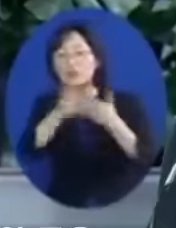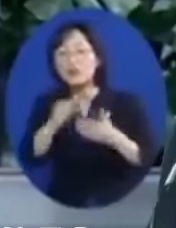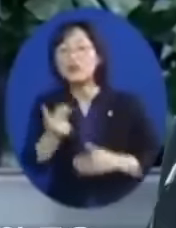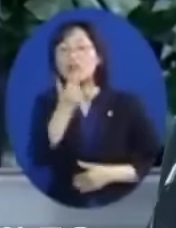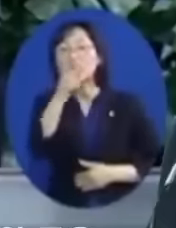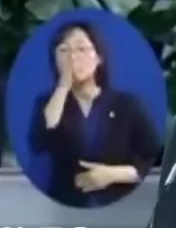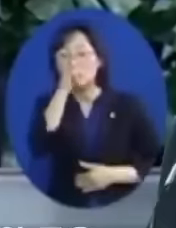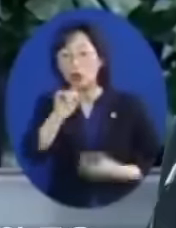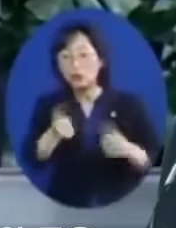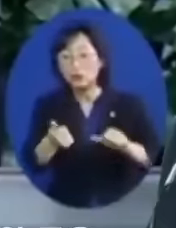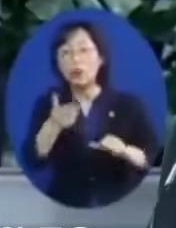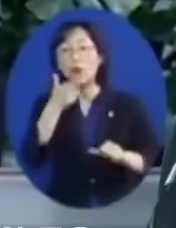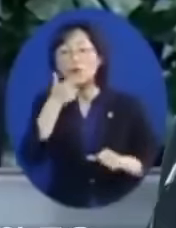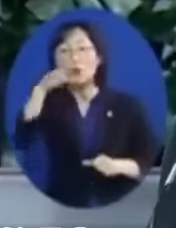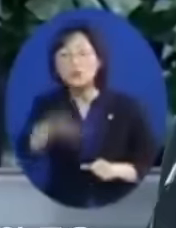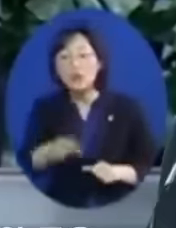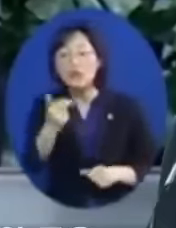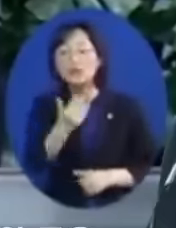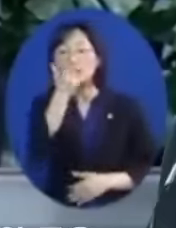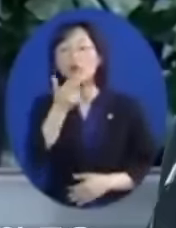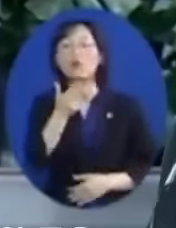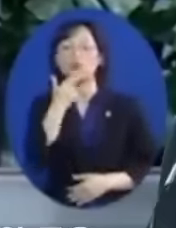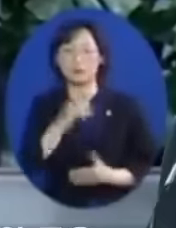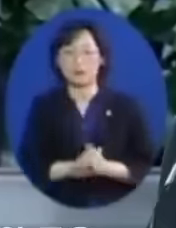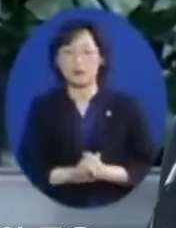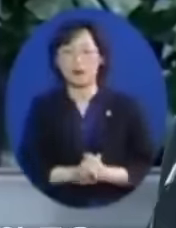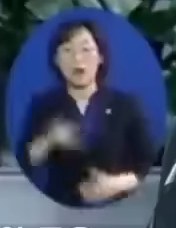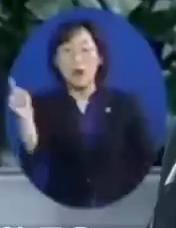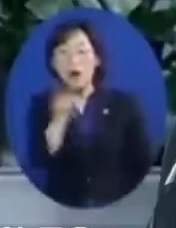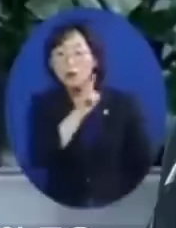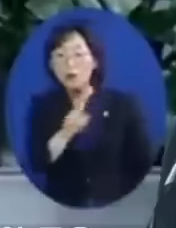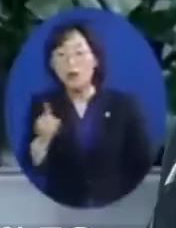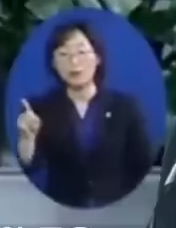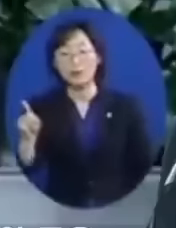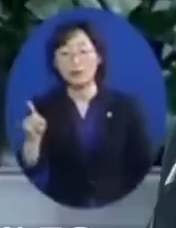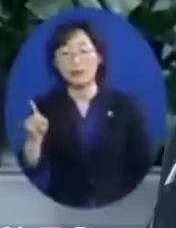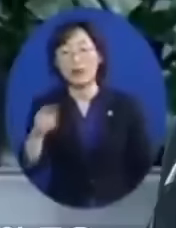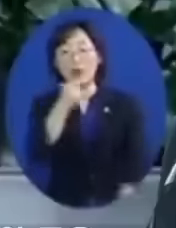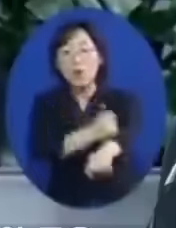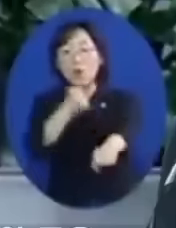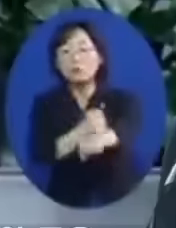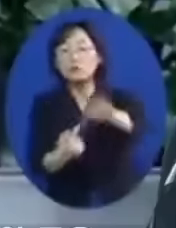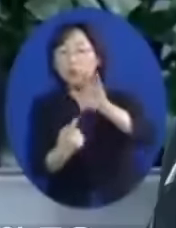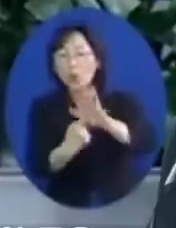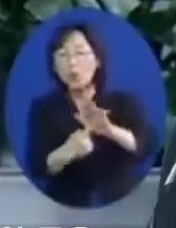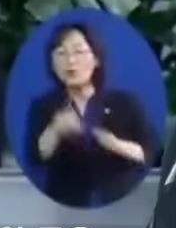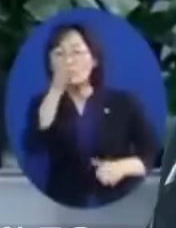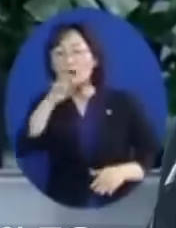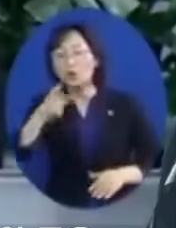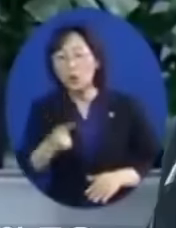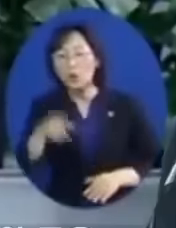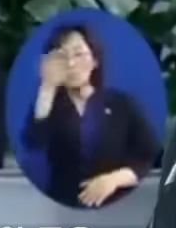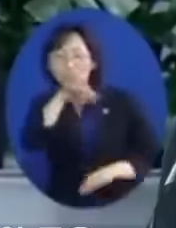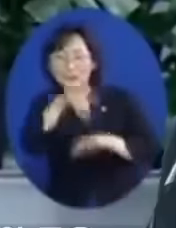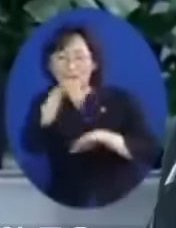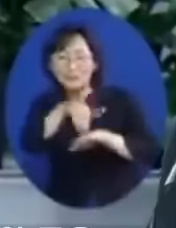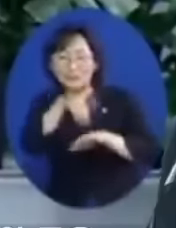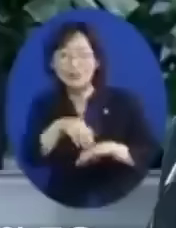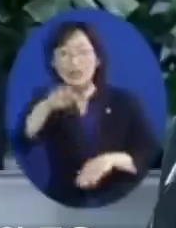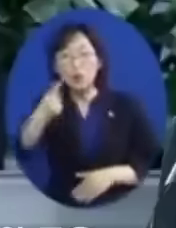있지, 죽음이 없는 곳에 생명이 없습니다. 어떠한 공로를 세워도, 수양과 도덕을